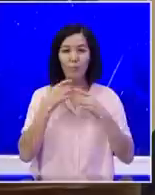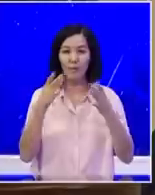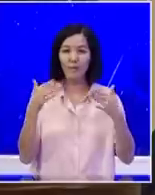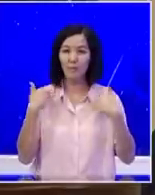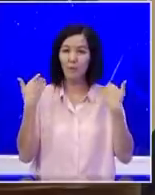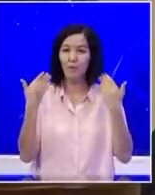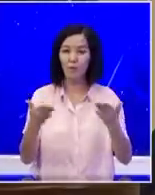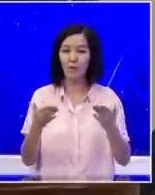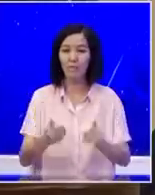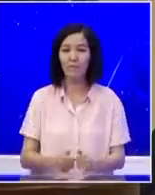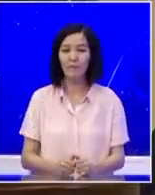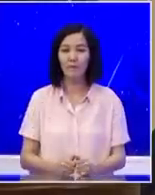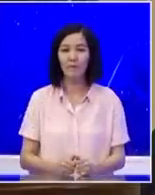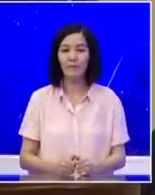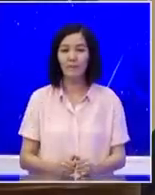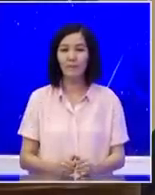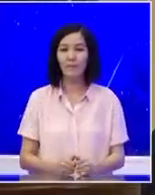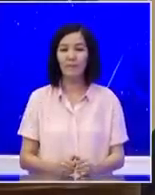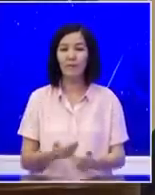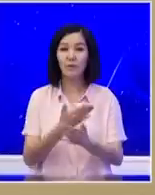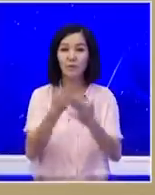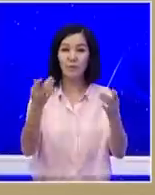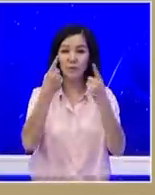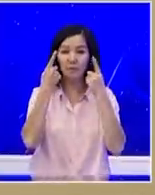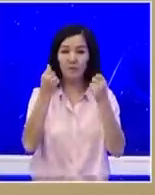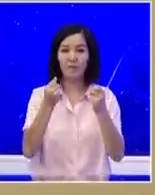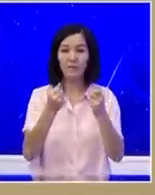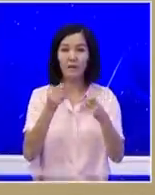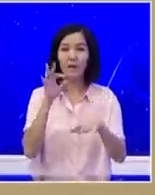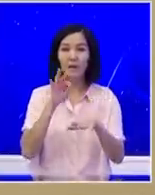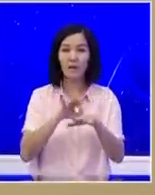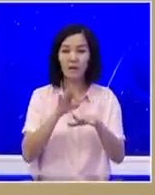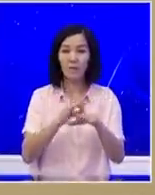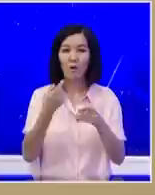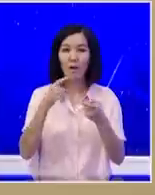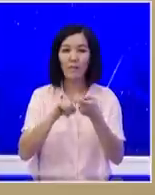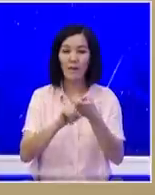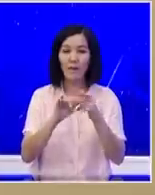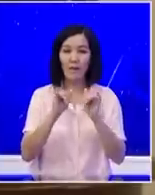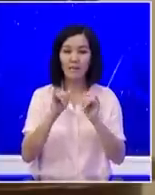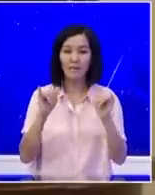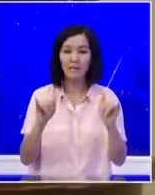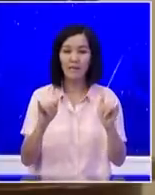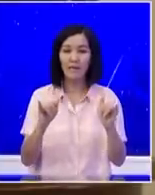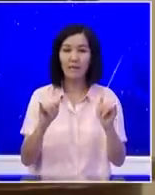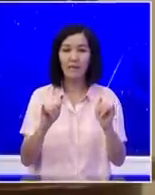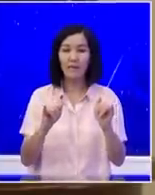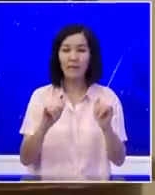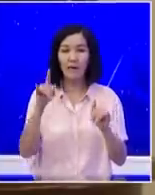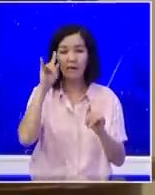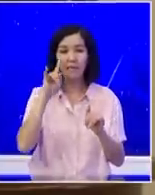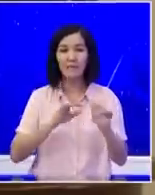мерекесімен құттықтаймын. Өздеріңіз білесіздер, коронавирус індетінің таралуына байланысты